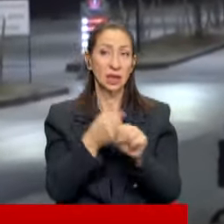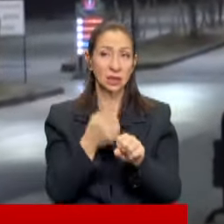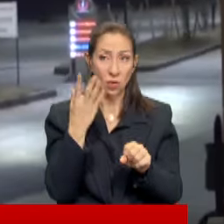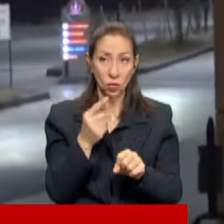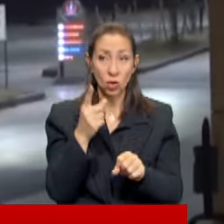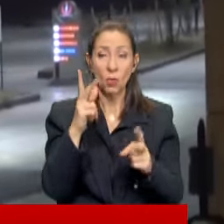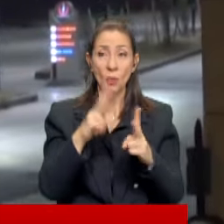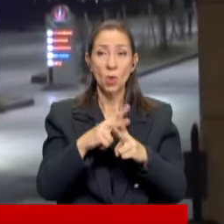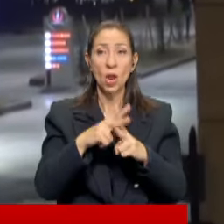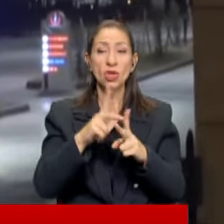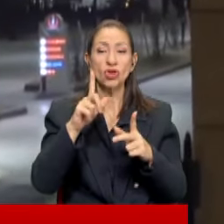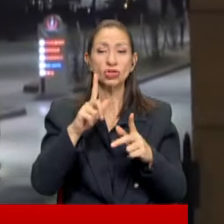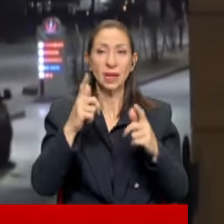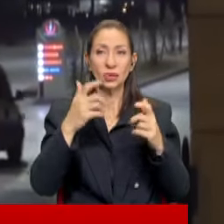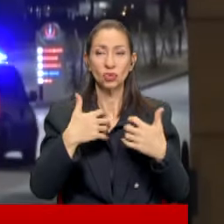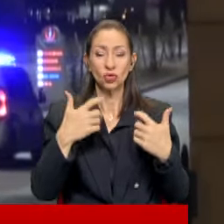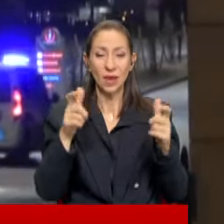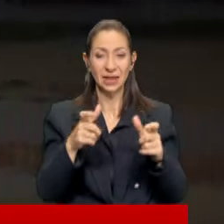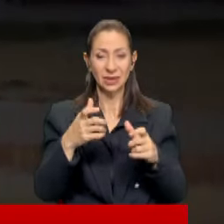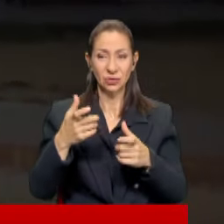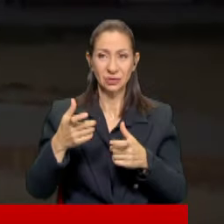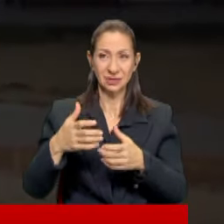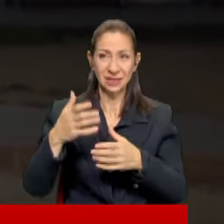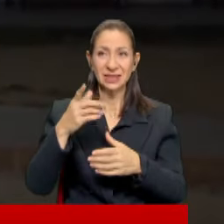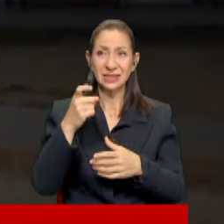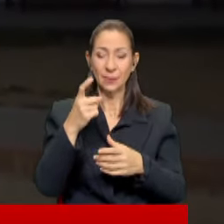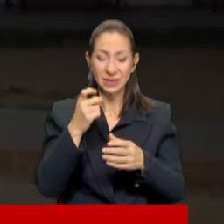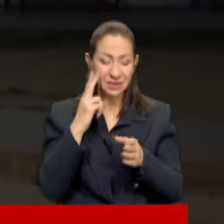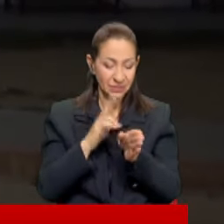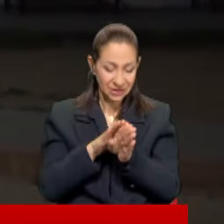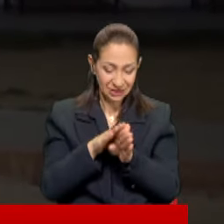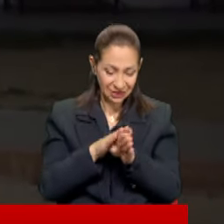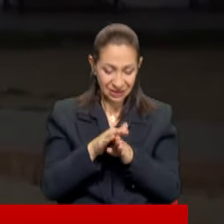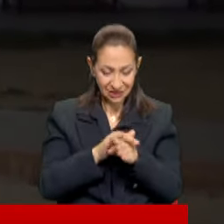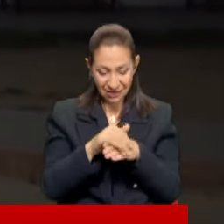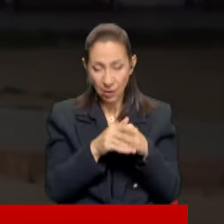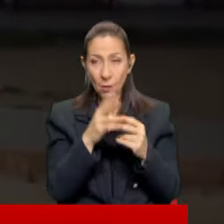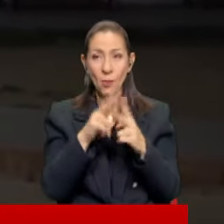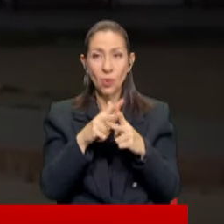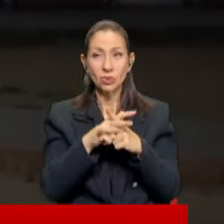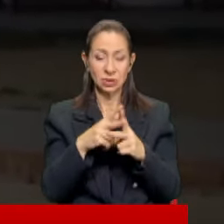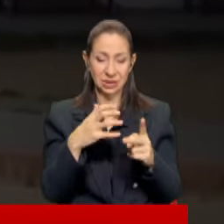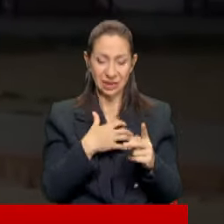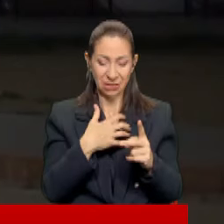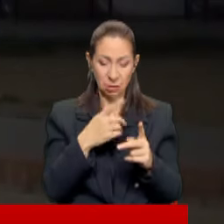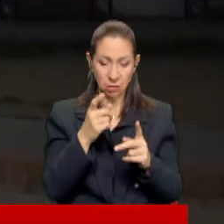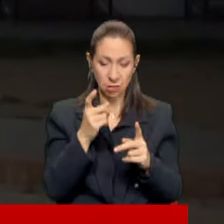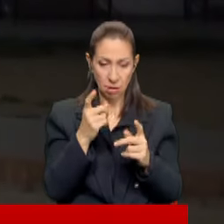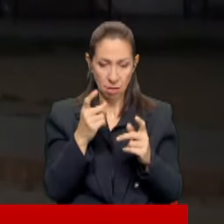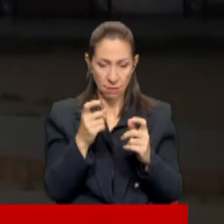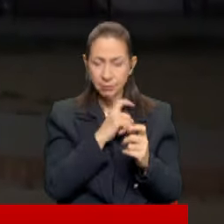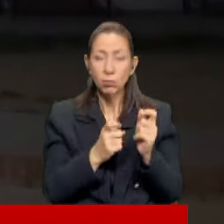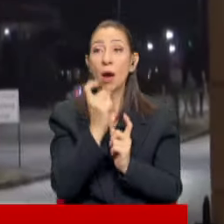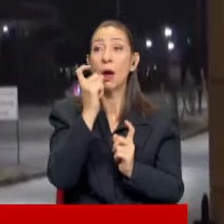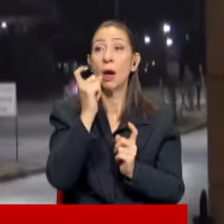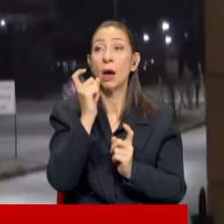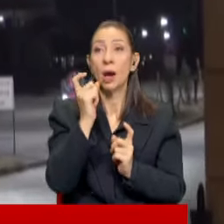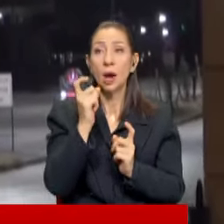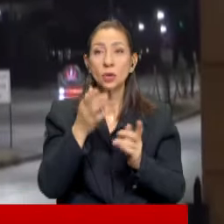yaşandı. Polis lojmanındaki güvenlik kulübesinde tabancasını temizlemek isteyen polis memuru G.Ö.'nün silahı kazara ateş